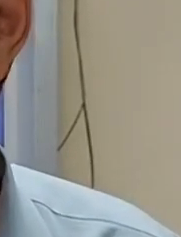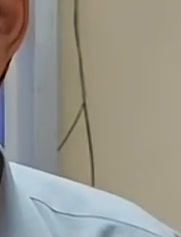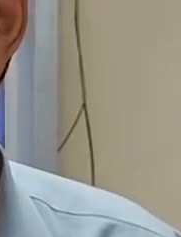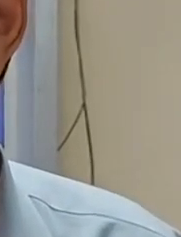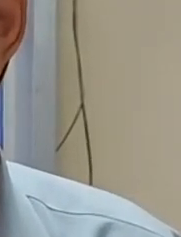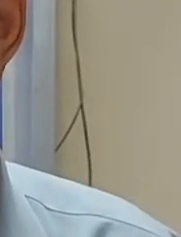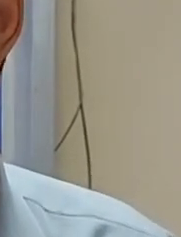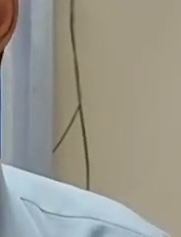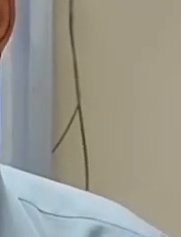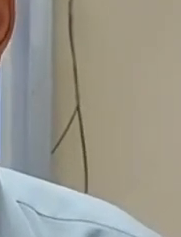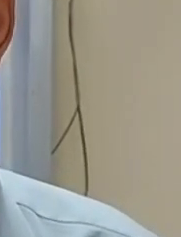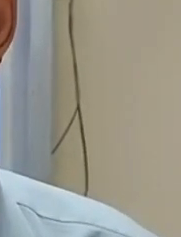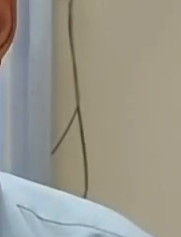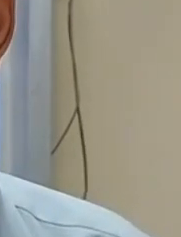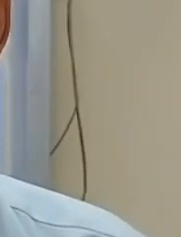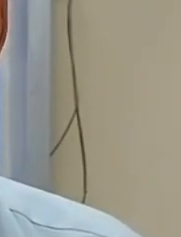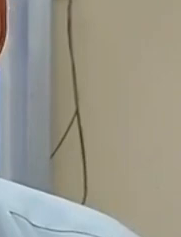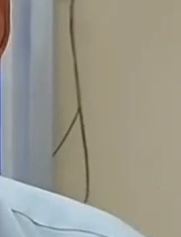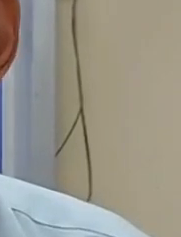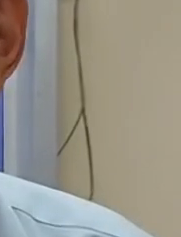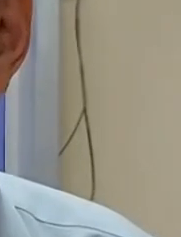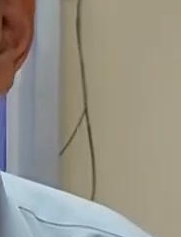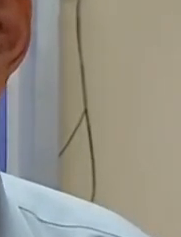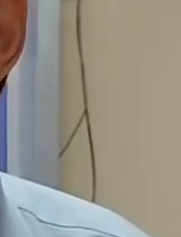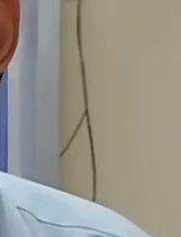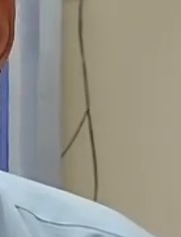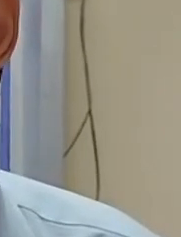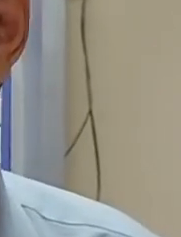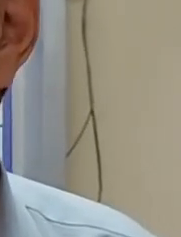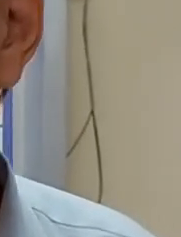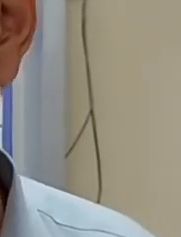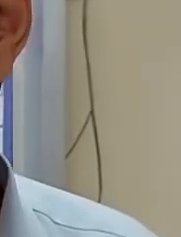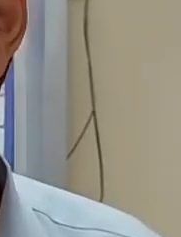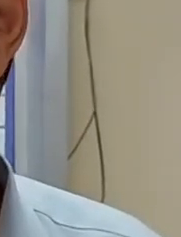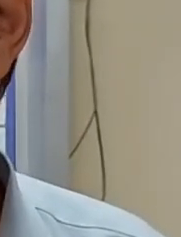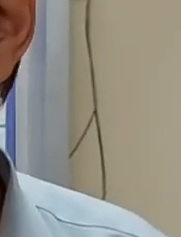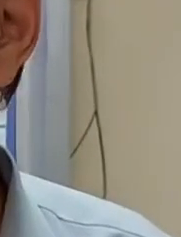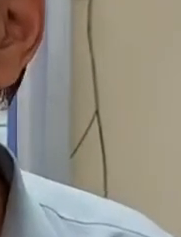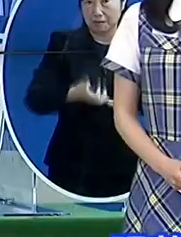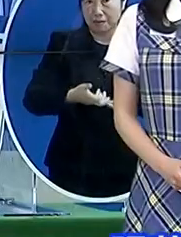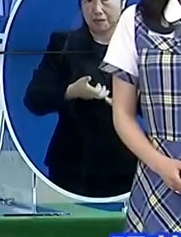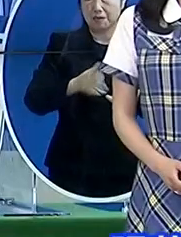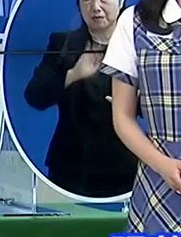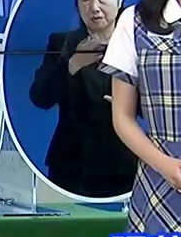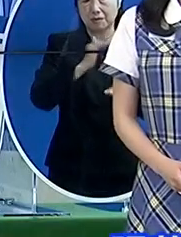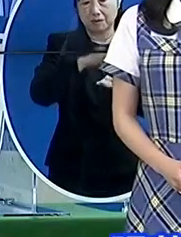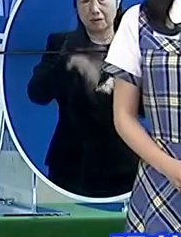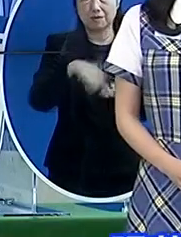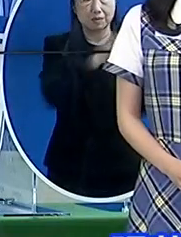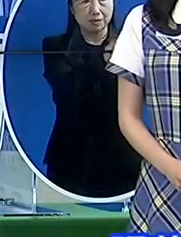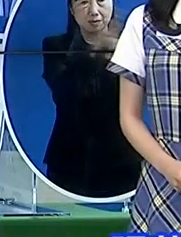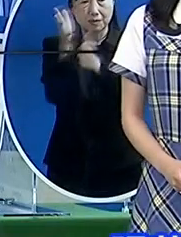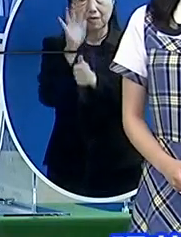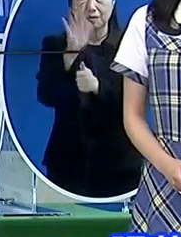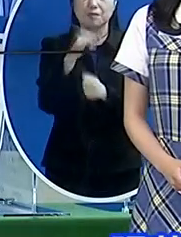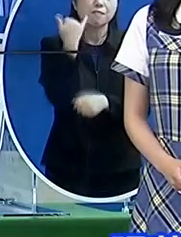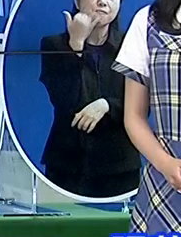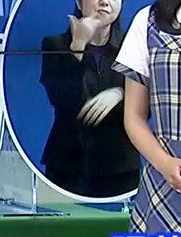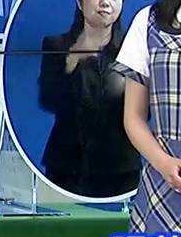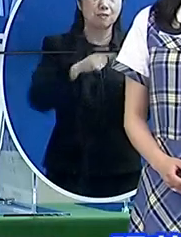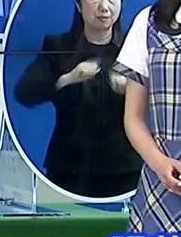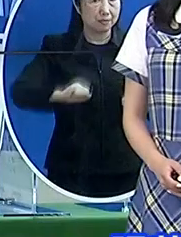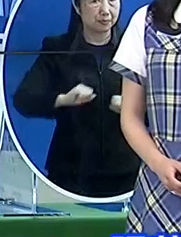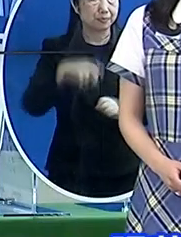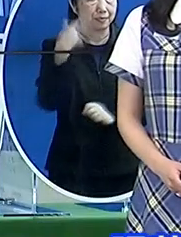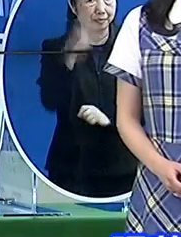庚，对，也是要连接林口的，因为这小孩刚满2岁。 好，那么继续就要来看到了，是在基隆刚